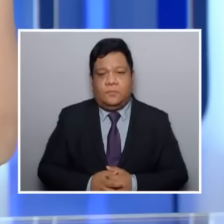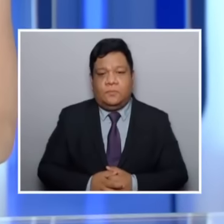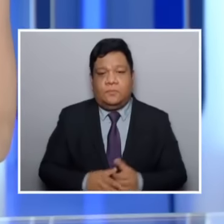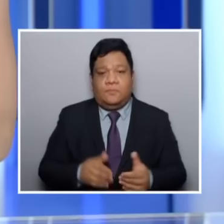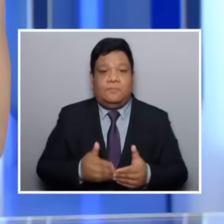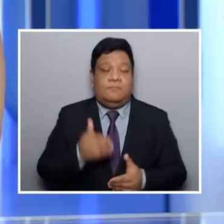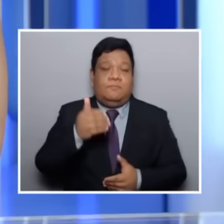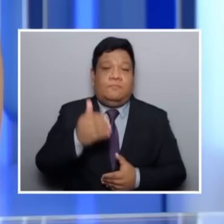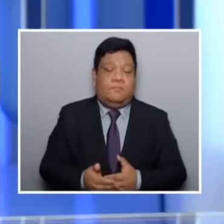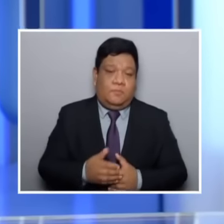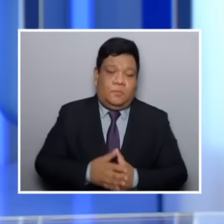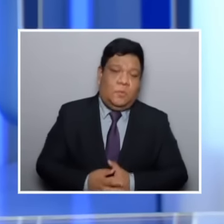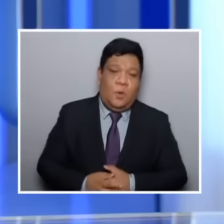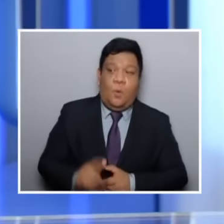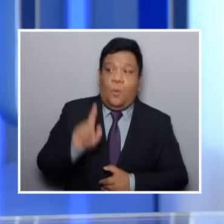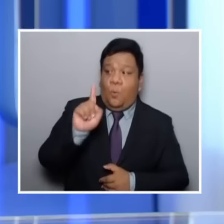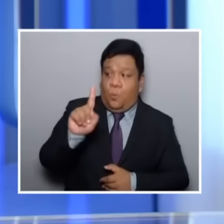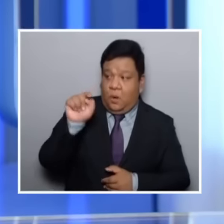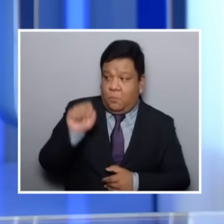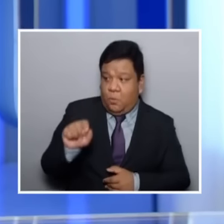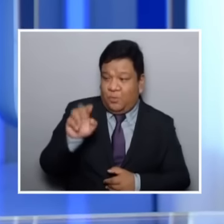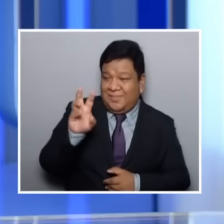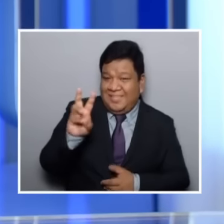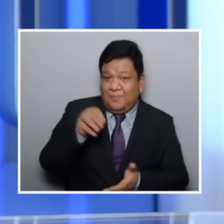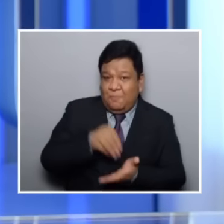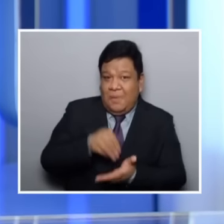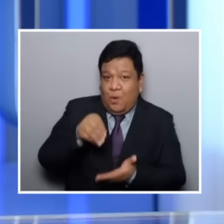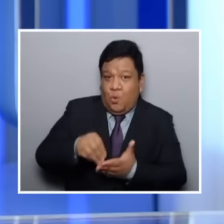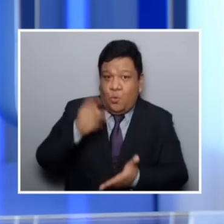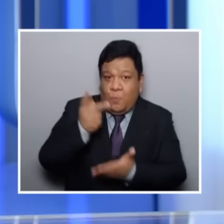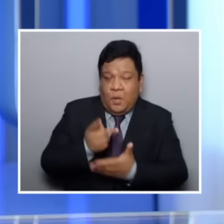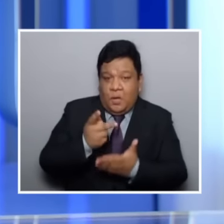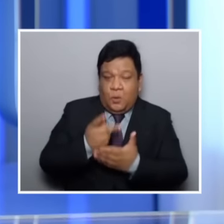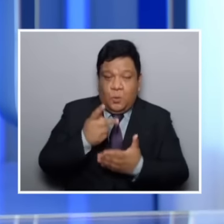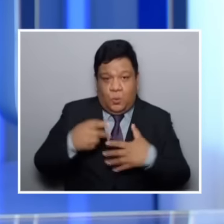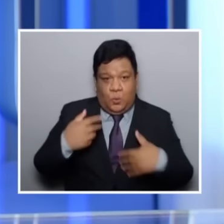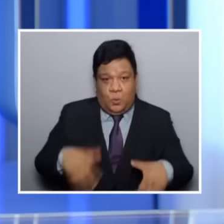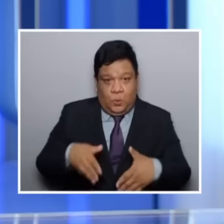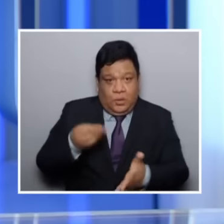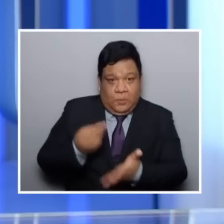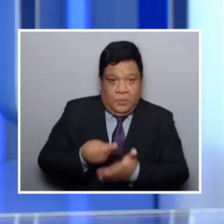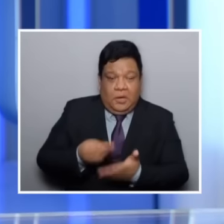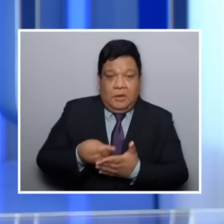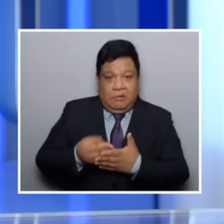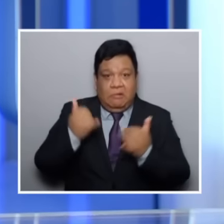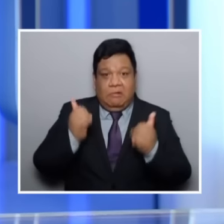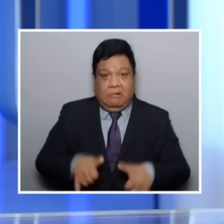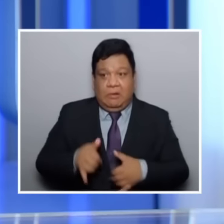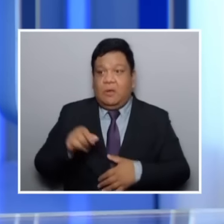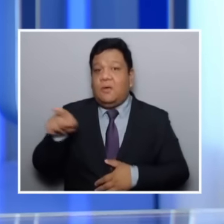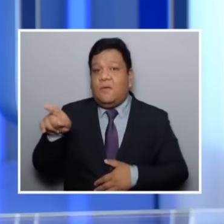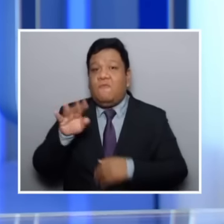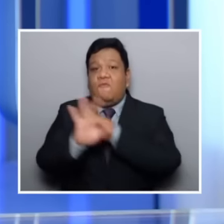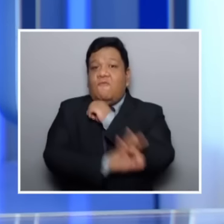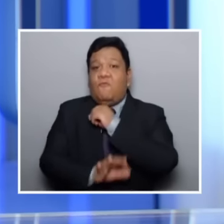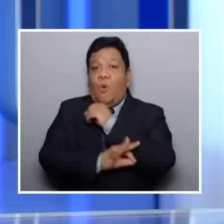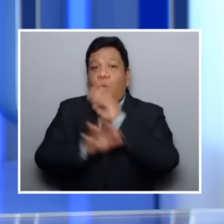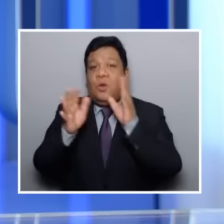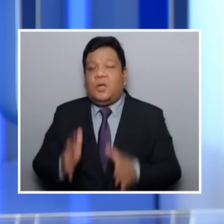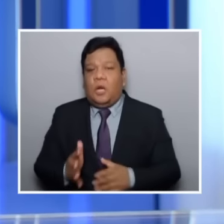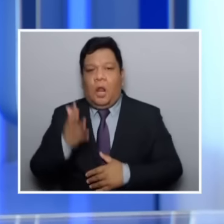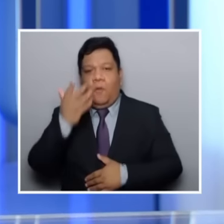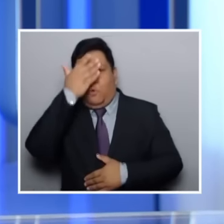1.6 million pesos. Ganyan kalaki ang perang naiwan ng isang banyagang pasahero sa sasakyan ng TNVS